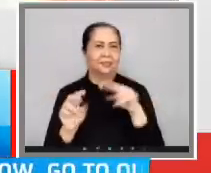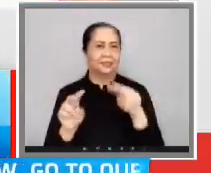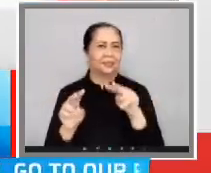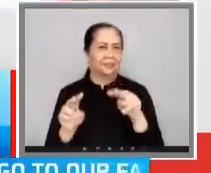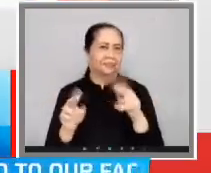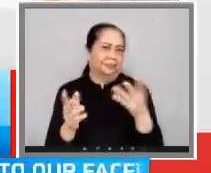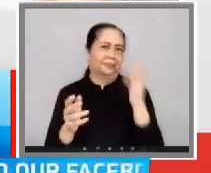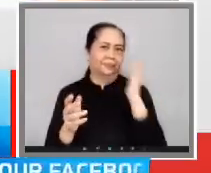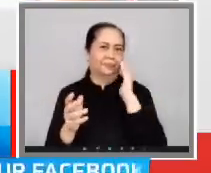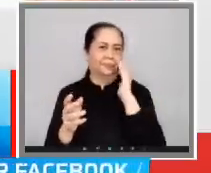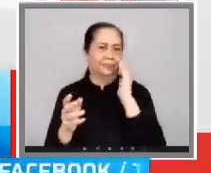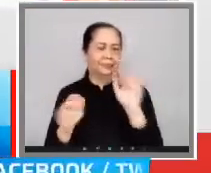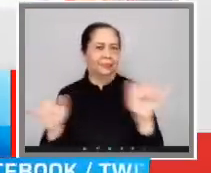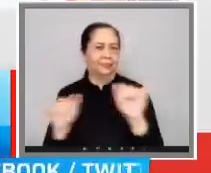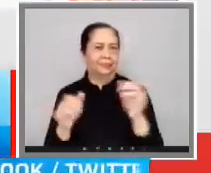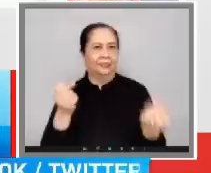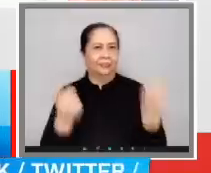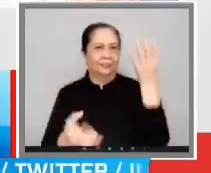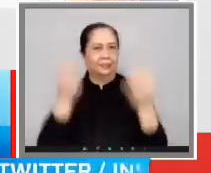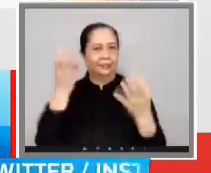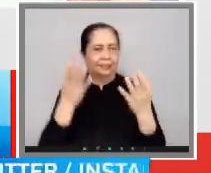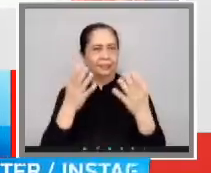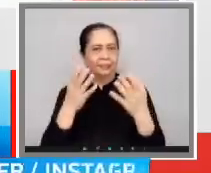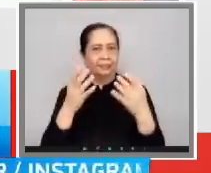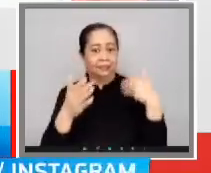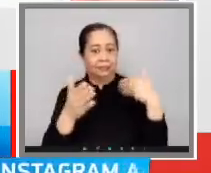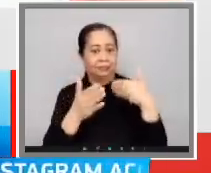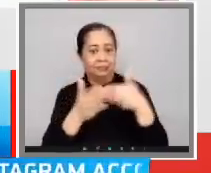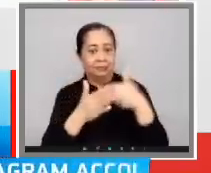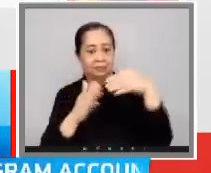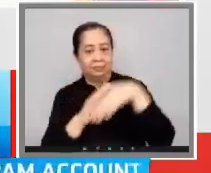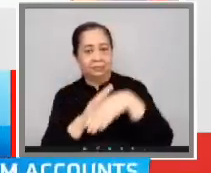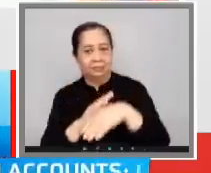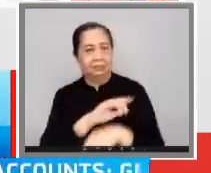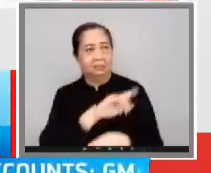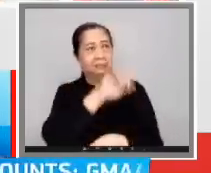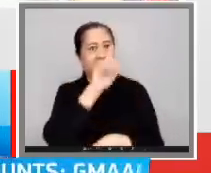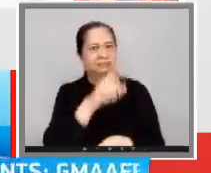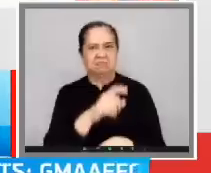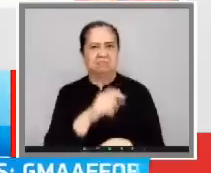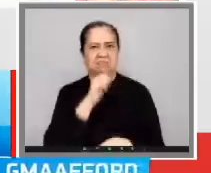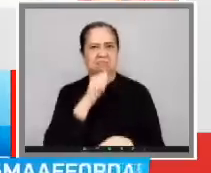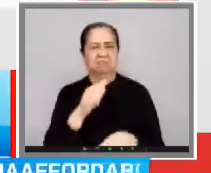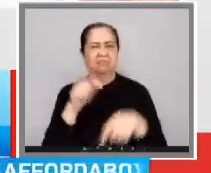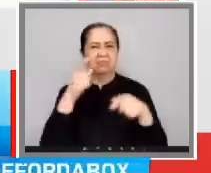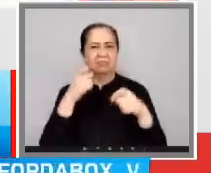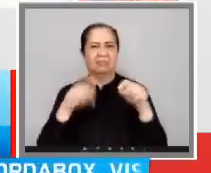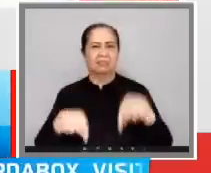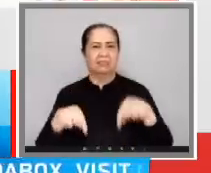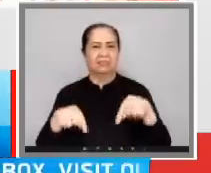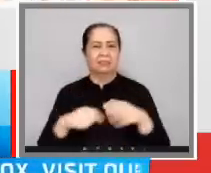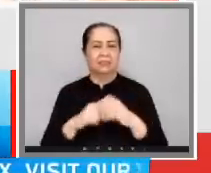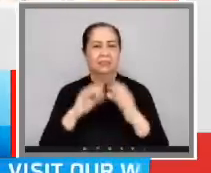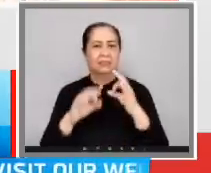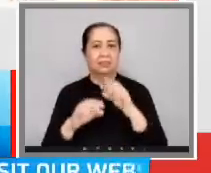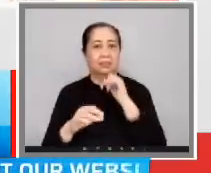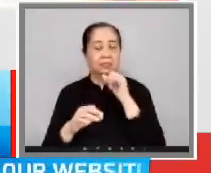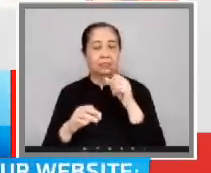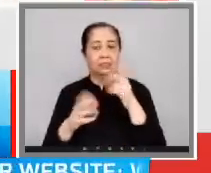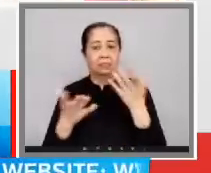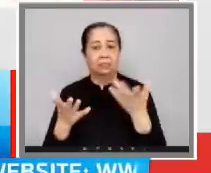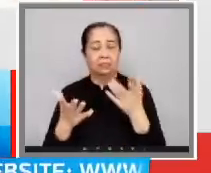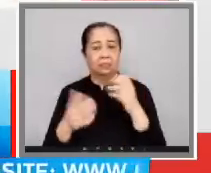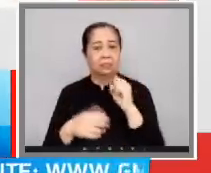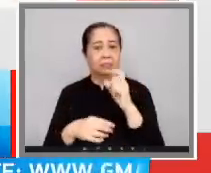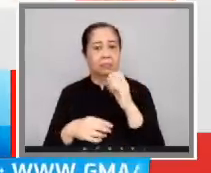syempre, tulad sa paputok, babagsak pa ito habang papalapit. Eh natanong natin, hindi rin. Eh, dito kasi, Rafi, kapag hindi naubos ang kanilang stock,